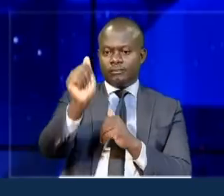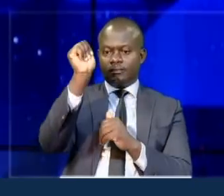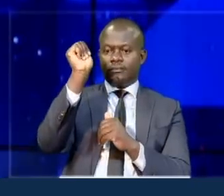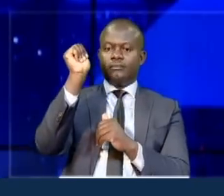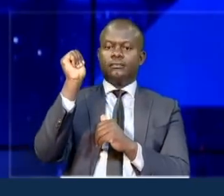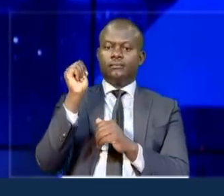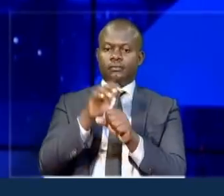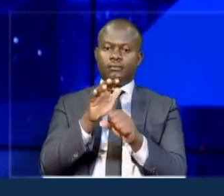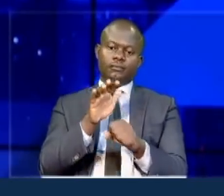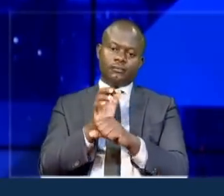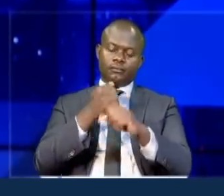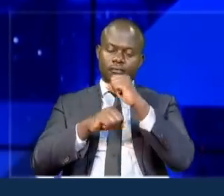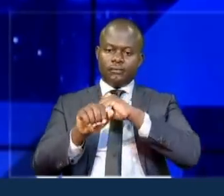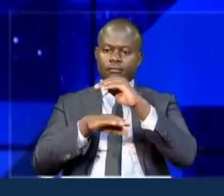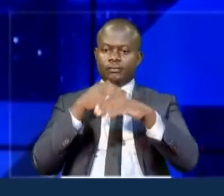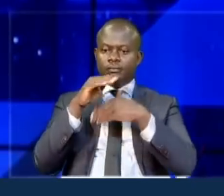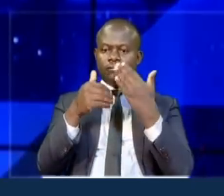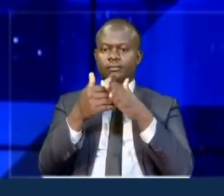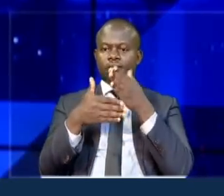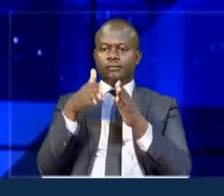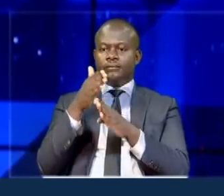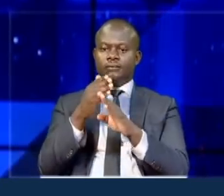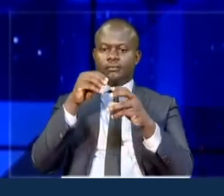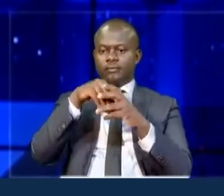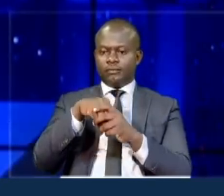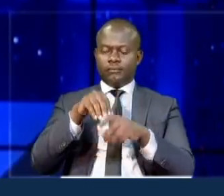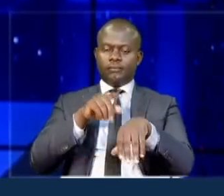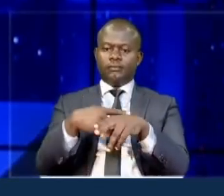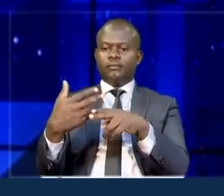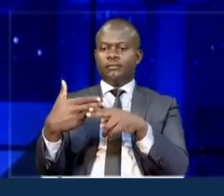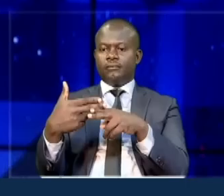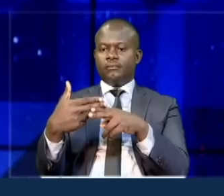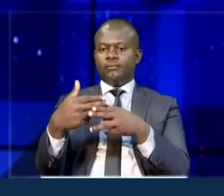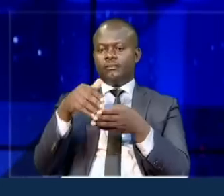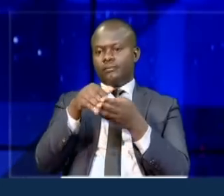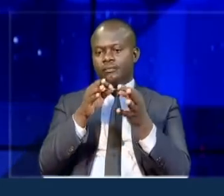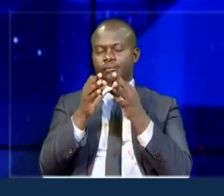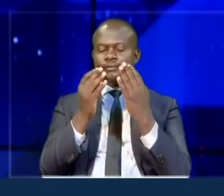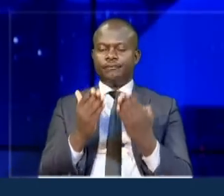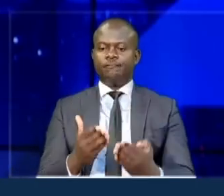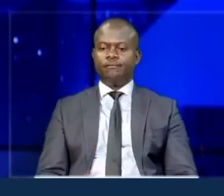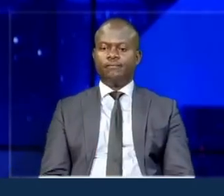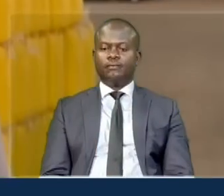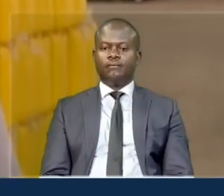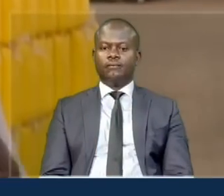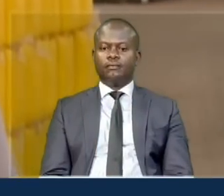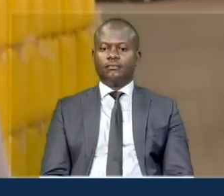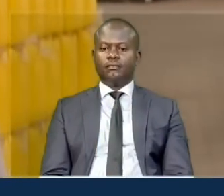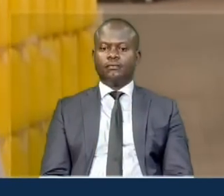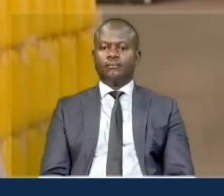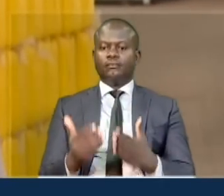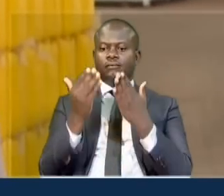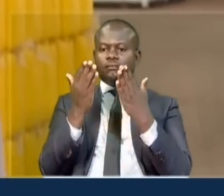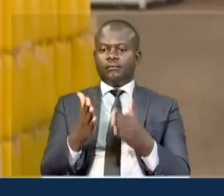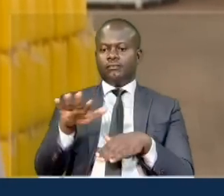bireba cyane cyane ibikorwa remezo bikubakwa mu gihe cya vuba. Juventine Muragije Maria. Aha turi ni